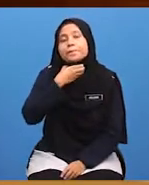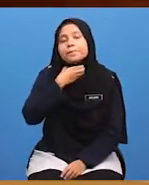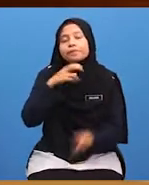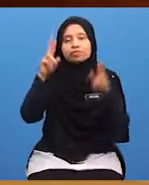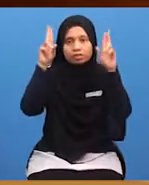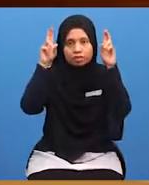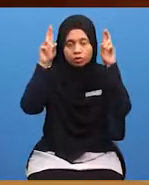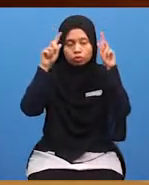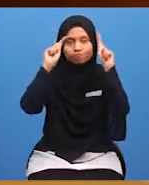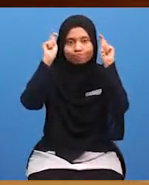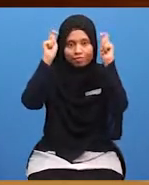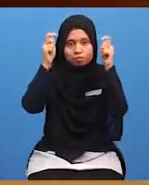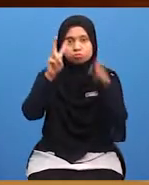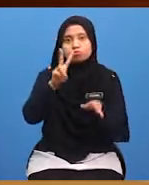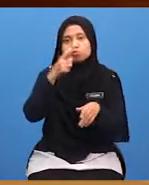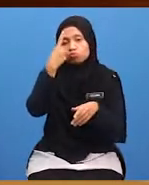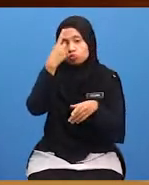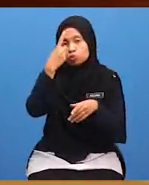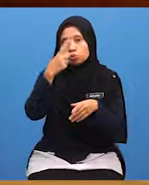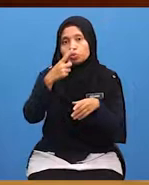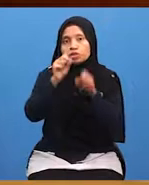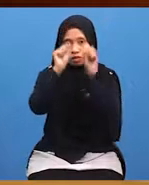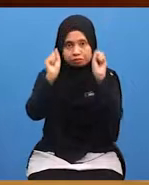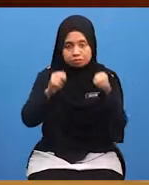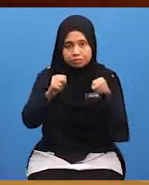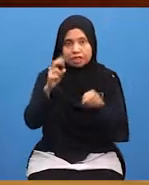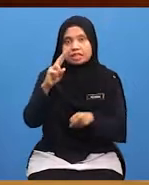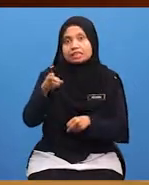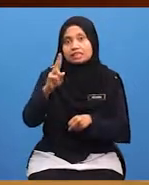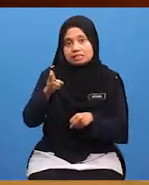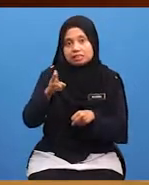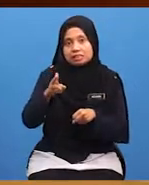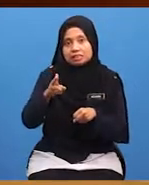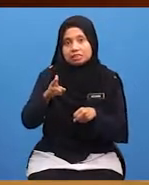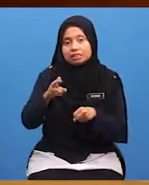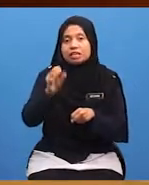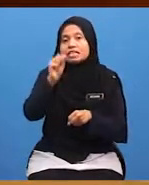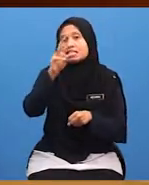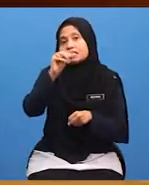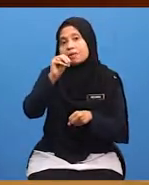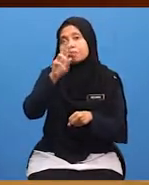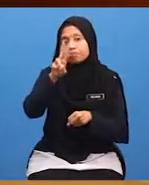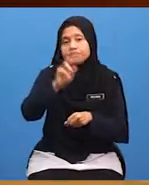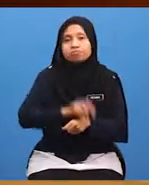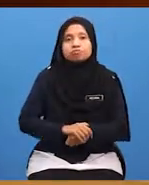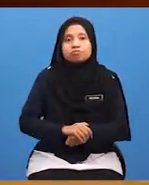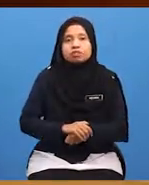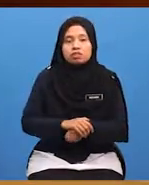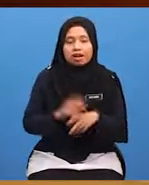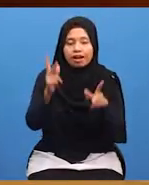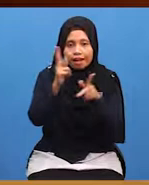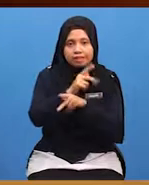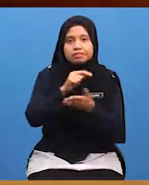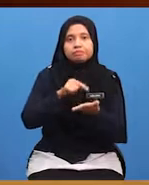tajuk dalam tema 2 untuk mata pelajaran Sejarah Semester 2 STPM. Dalam episod pada kali